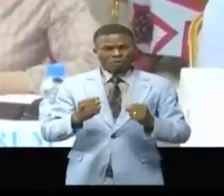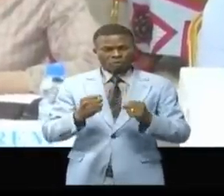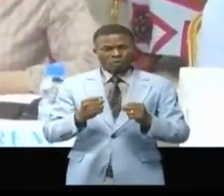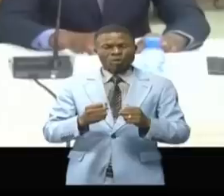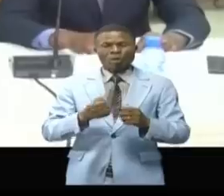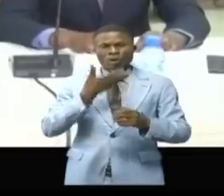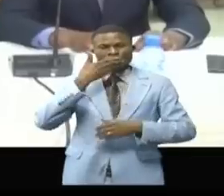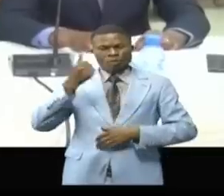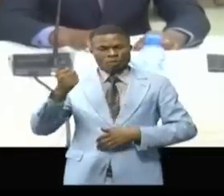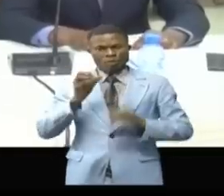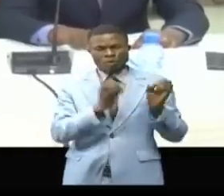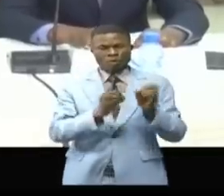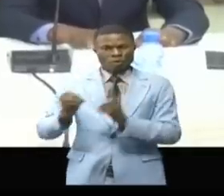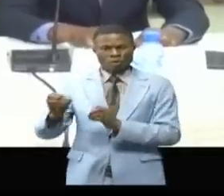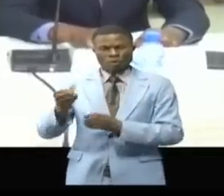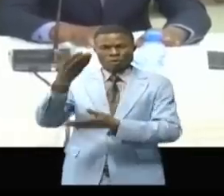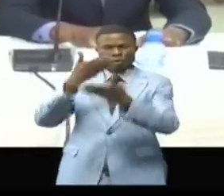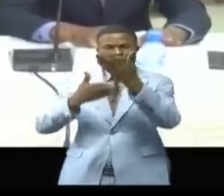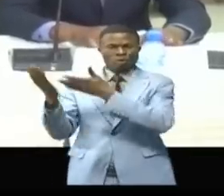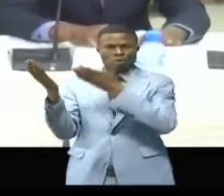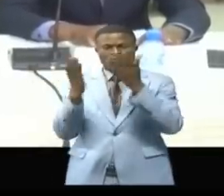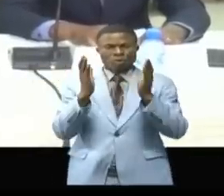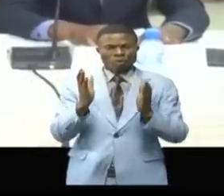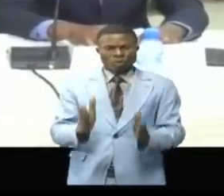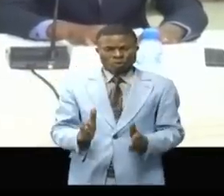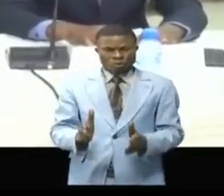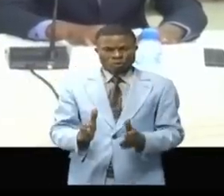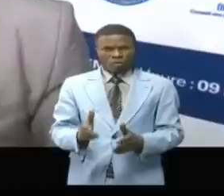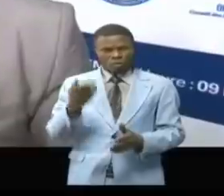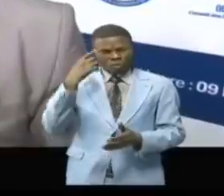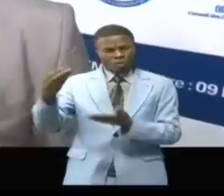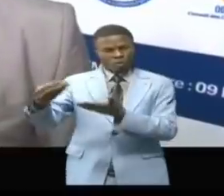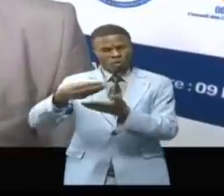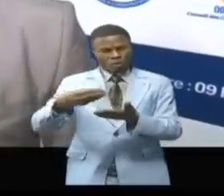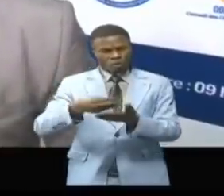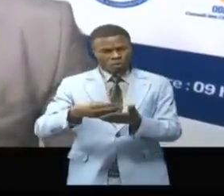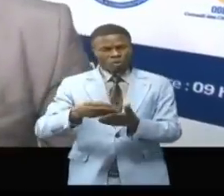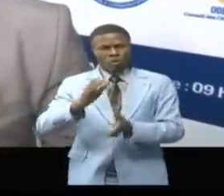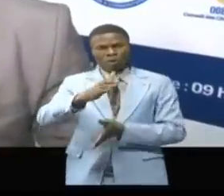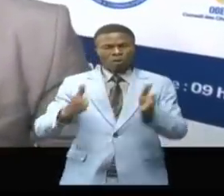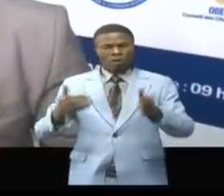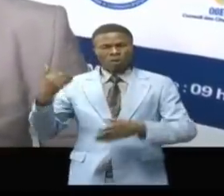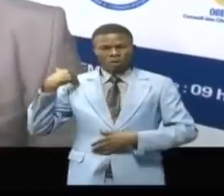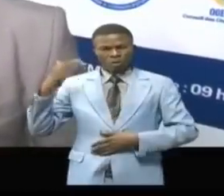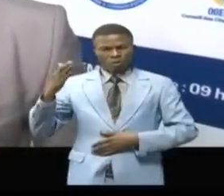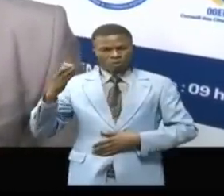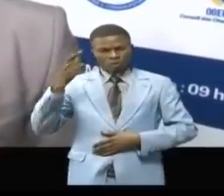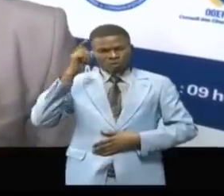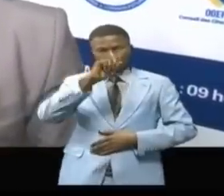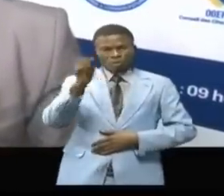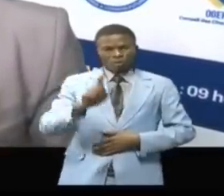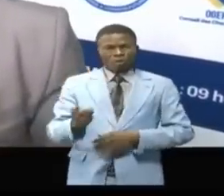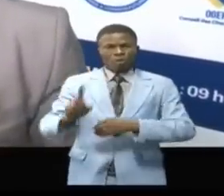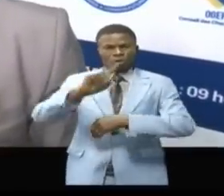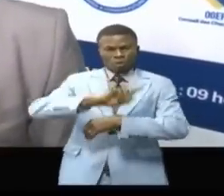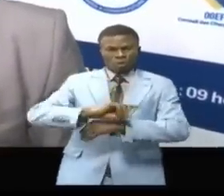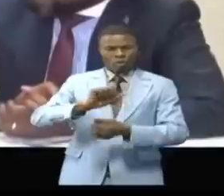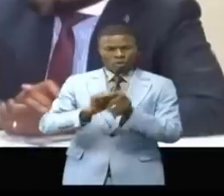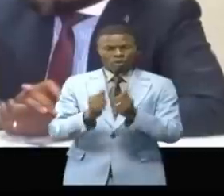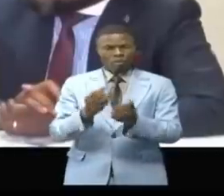efficiente l'organisation de gestion des corridors en lieu et place de contribution du trésor public où il se pose toujours le problème de